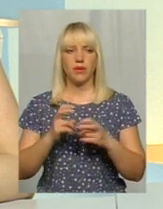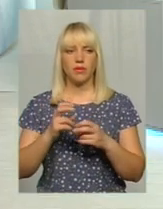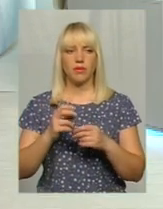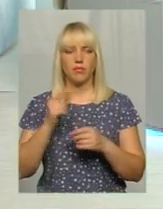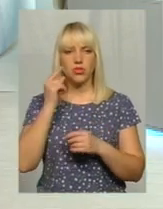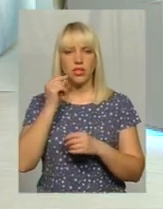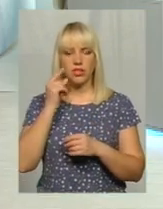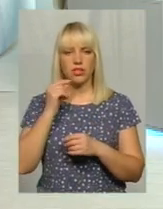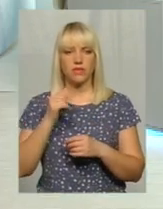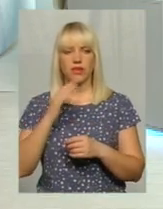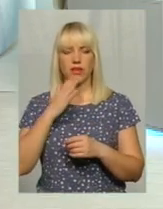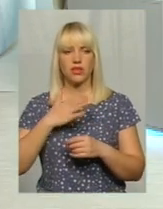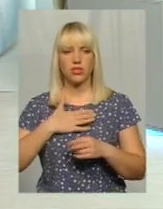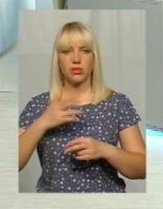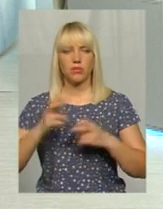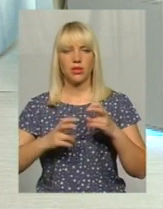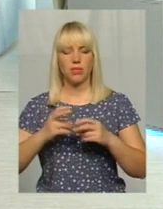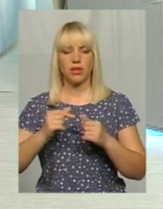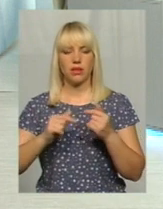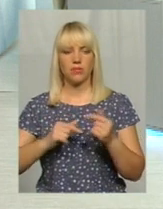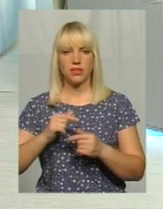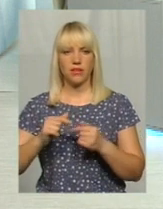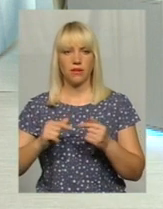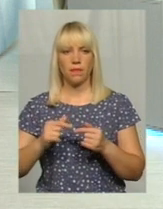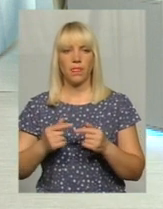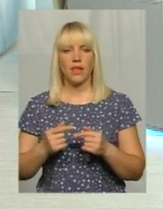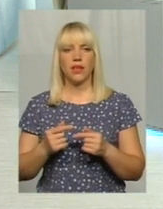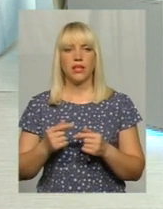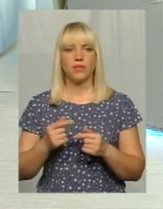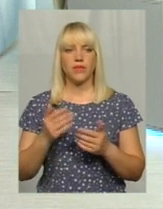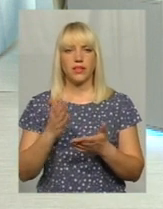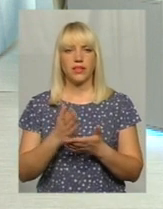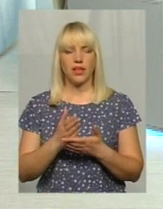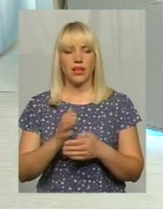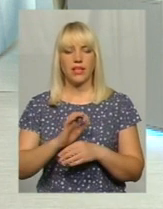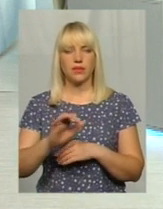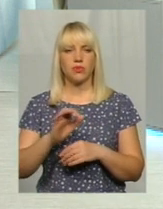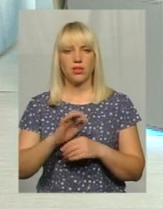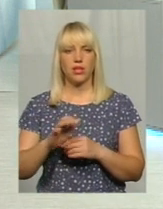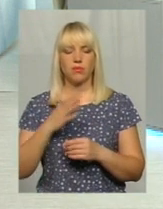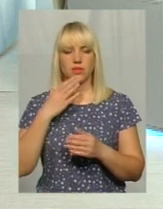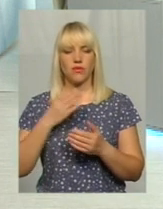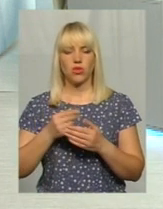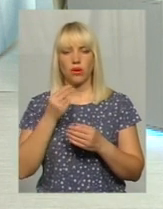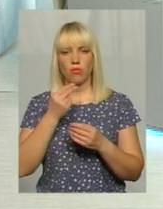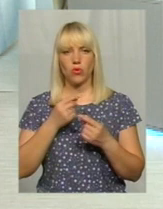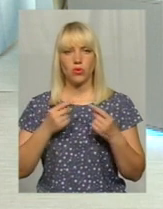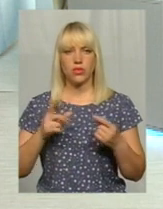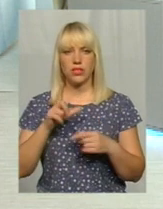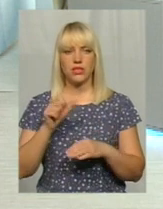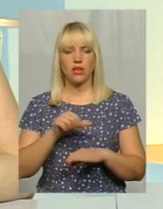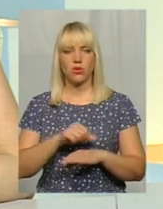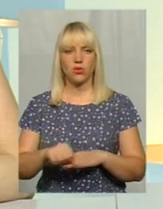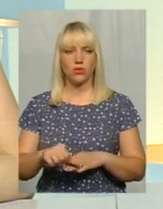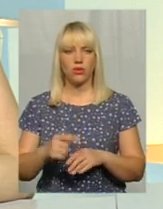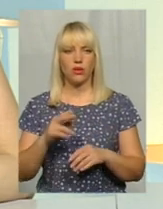бджільництва. До речі, наші підприємства, оператори ринку є експортерами своєї продукції за кордон. про